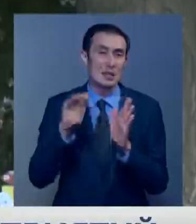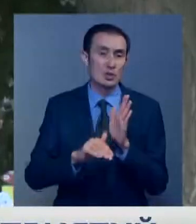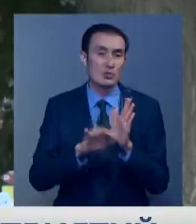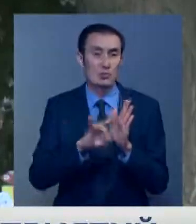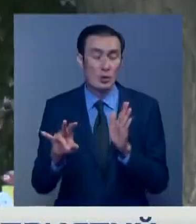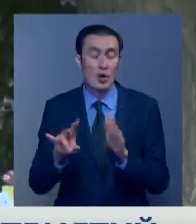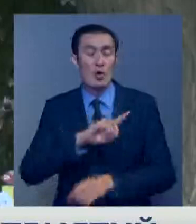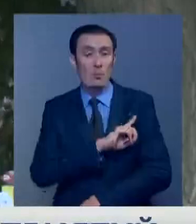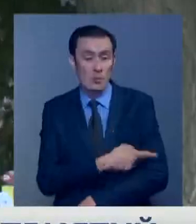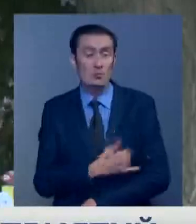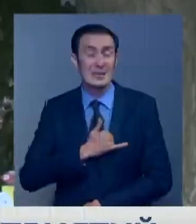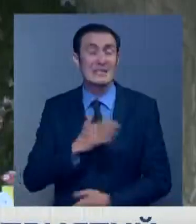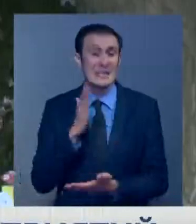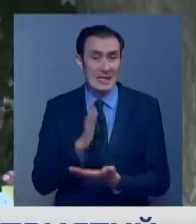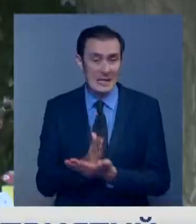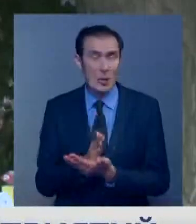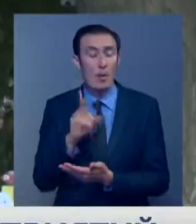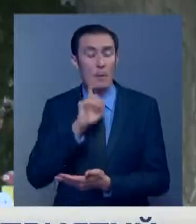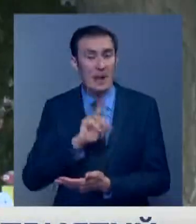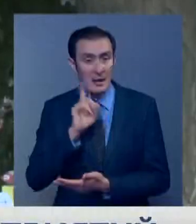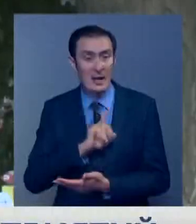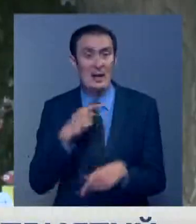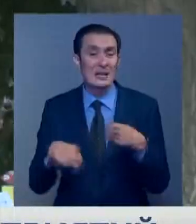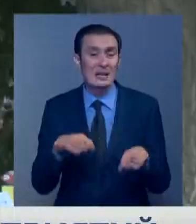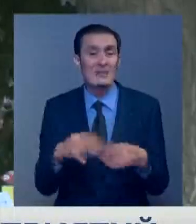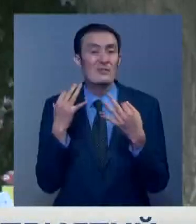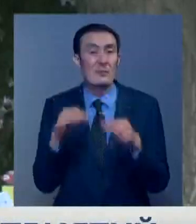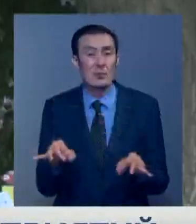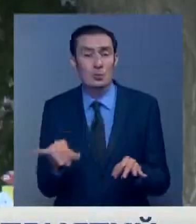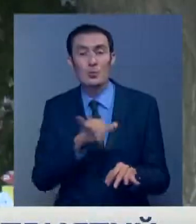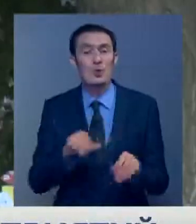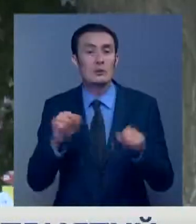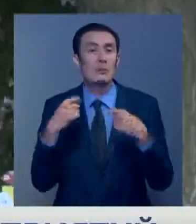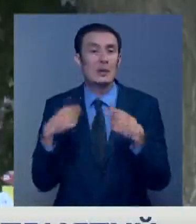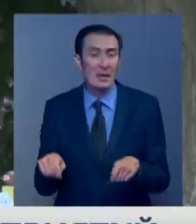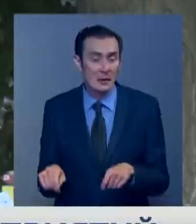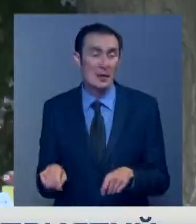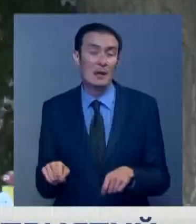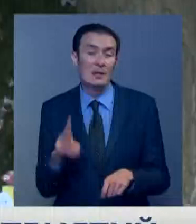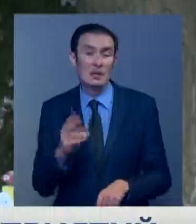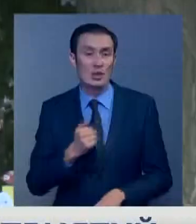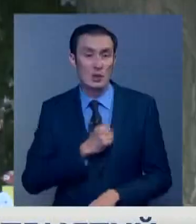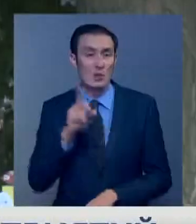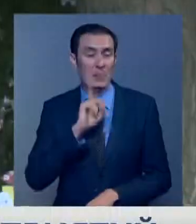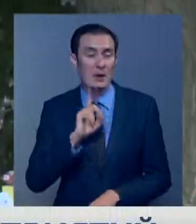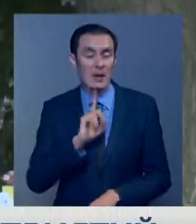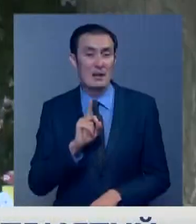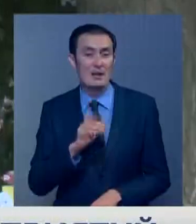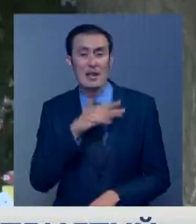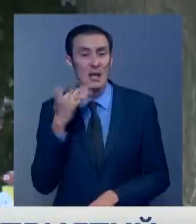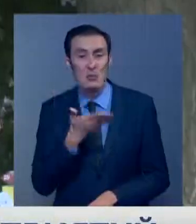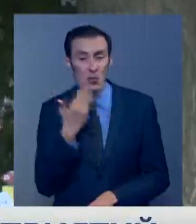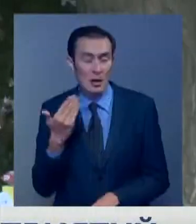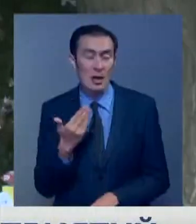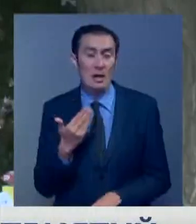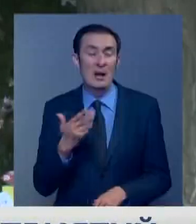Конечно, мощности у нас есть, но пока рынков сбыта, к сожалению, не так много.